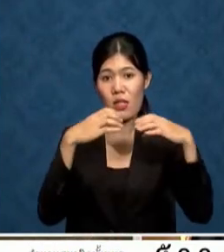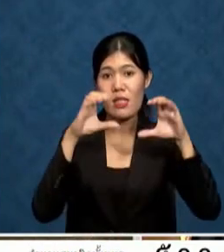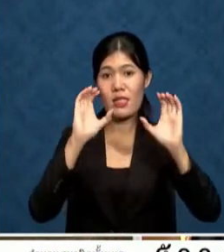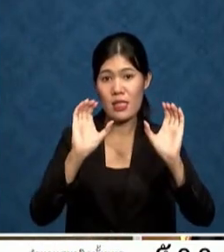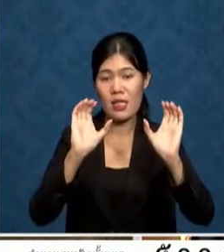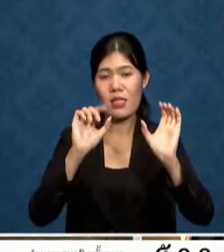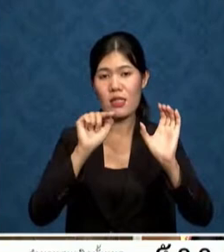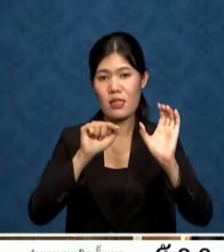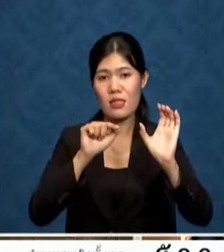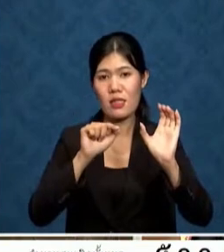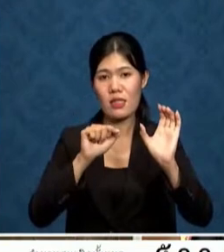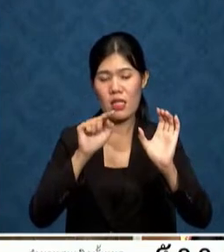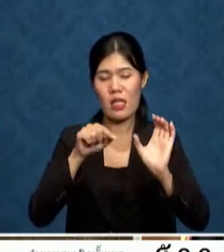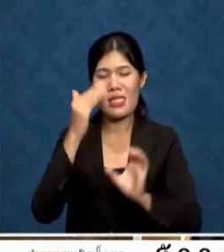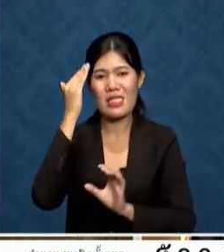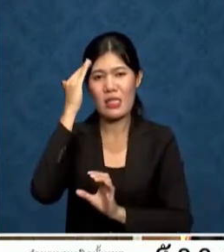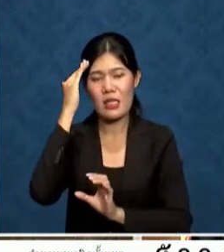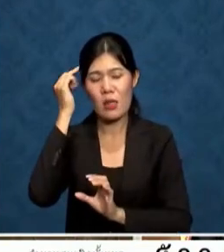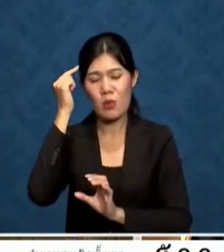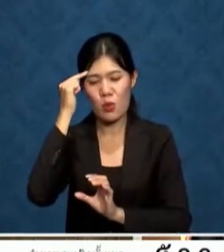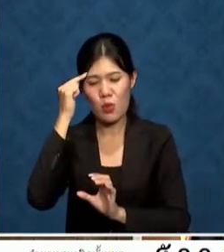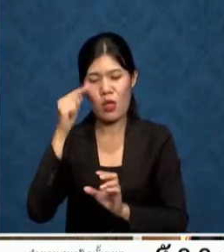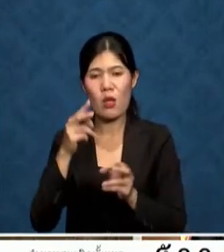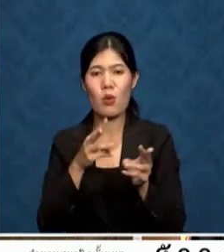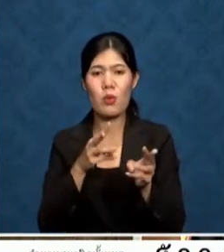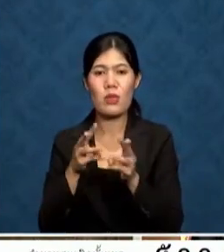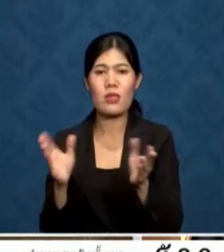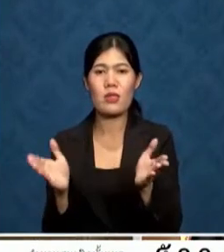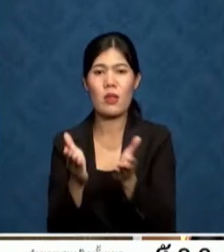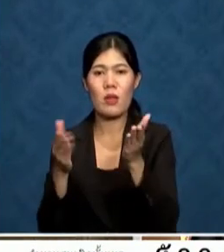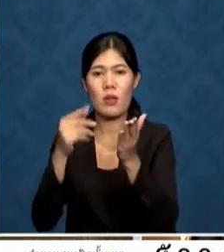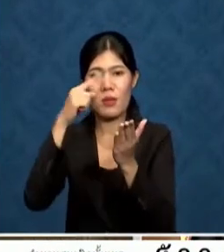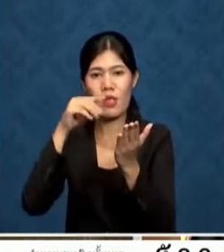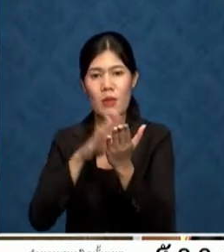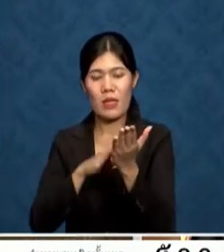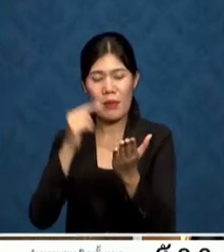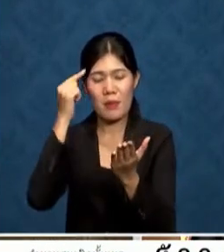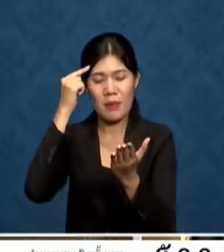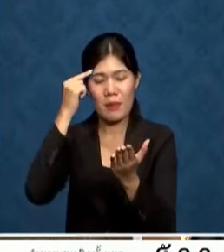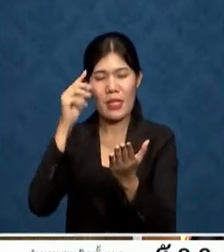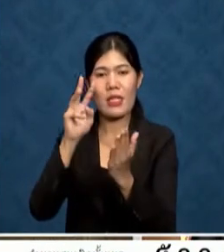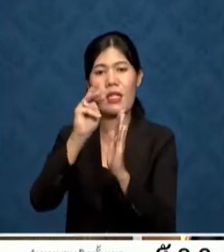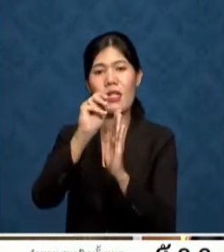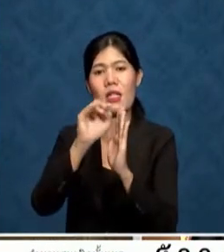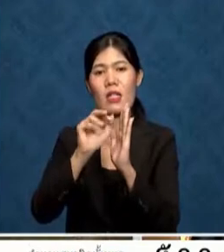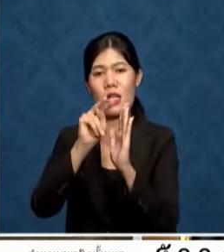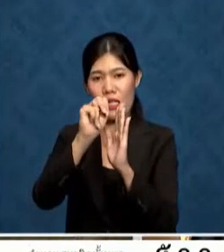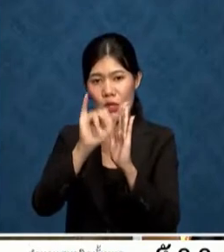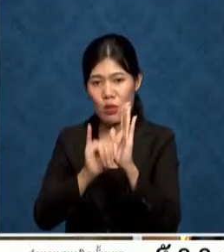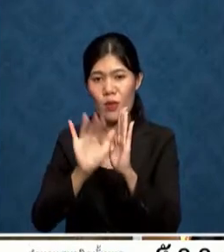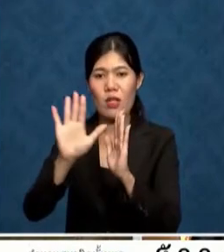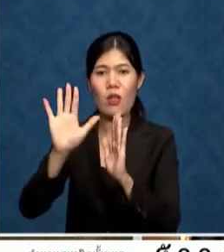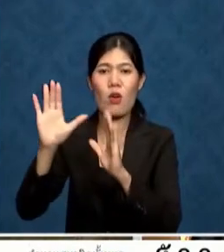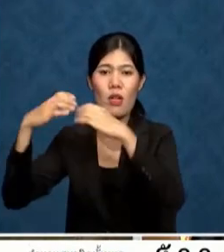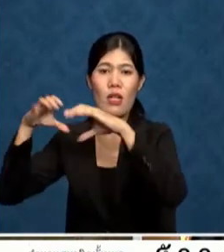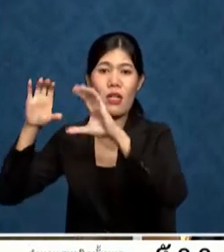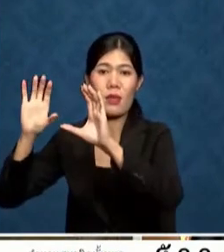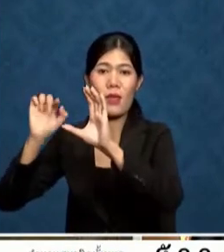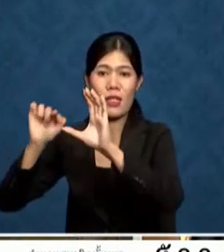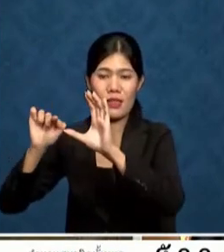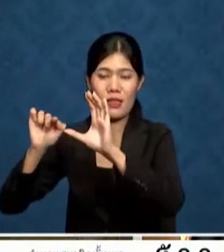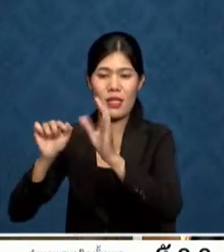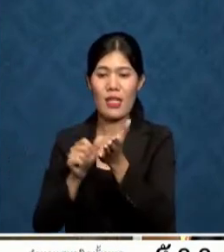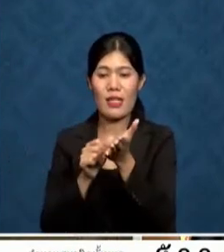ว่า Soft Powerคือนโยบายของรัฐบาลนะ Soft Powerคือนโยบายของรัฐบาลสิ่งที่เขาทำคือเขทำอะไรครับเขาก็ปรับโครงการเดิม